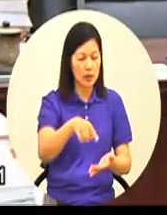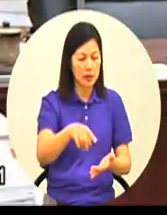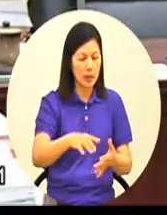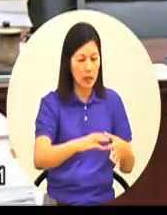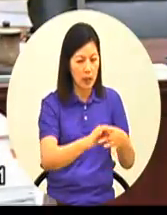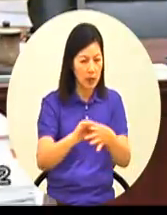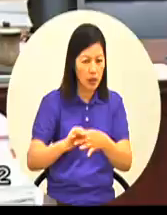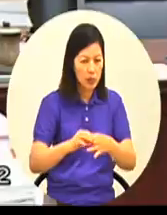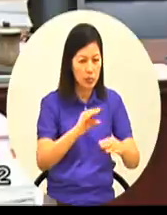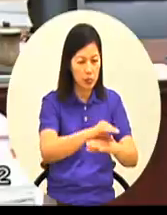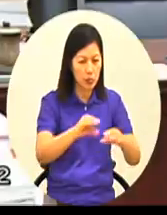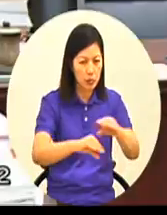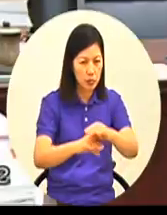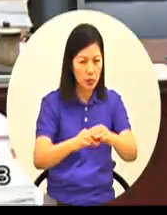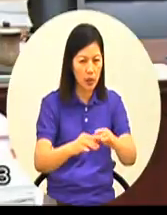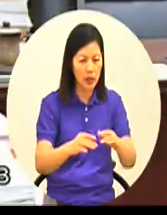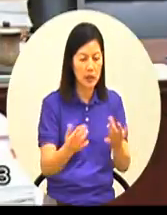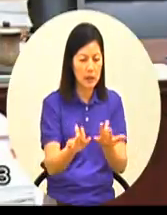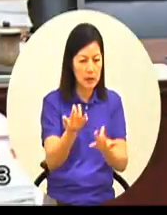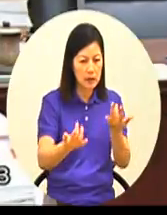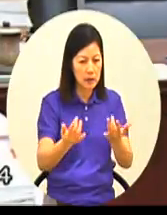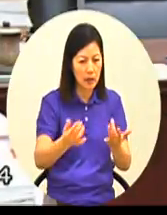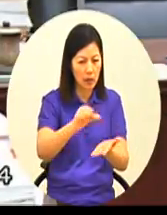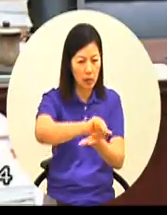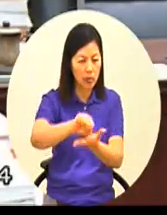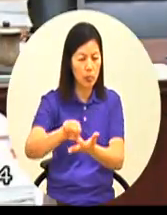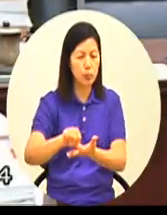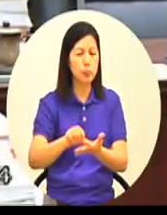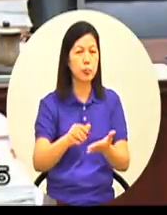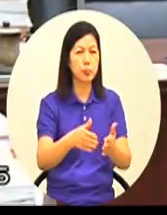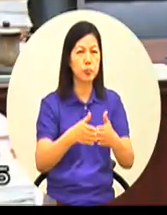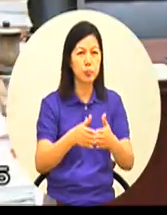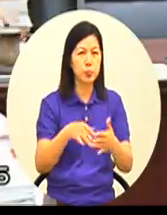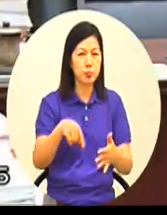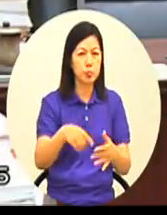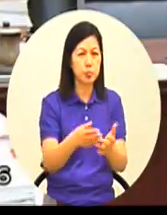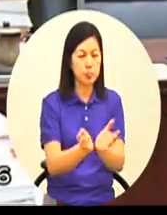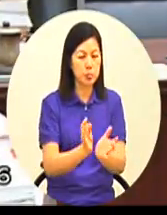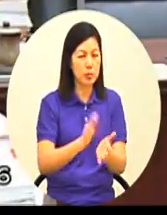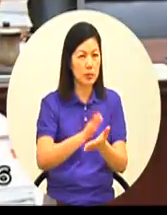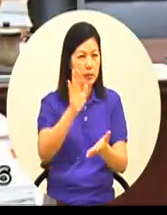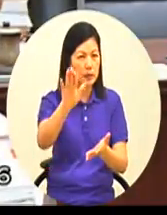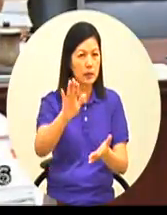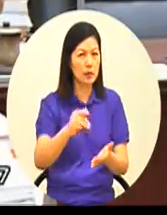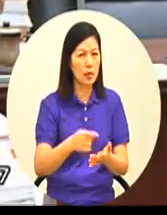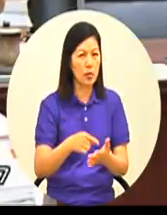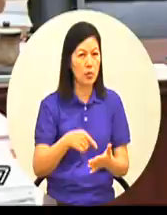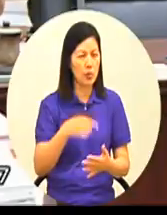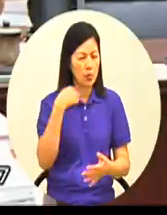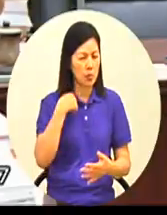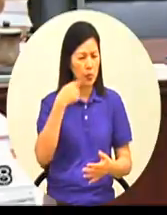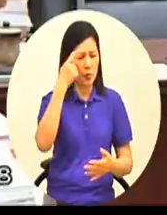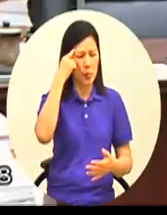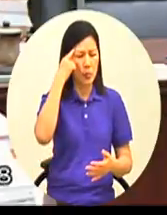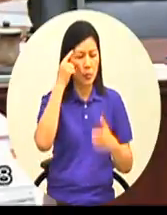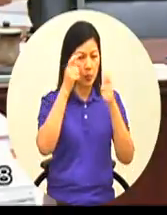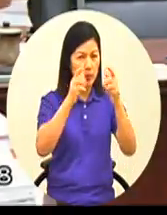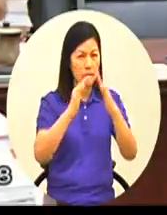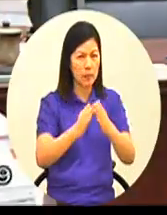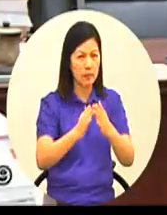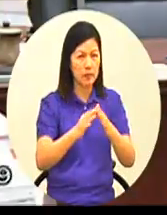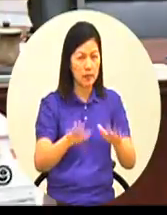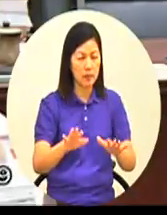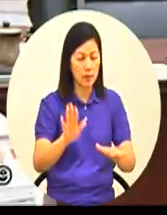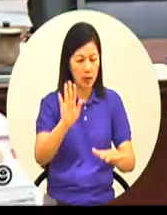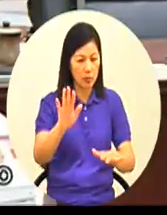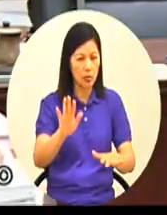砖或植草，那这个部分希望能够以后，我觉得高雄市这个不管是现有的以后越来